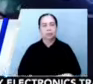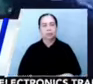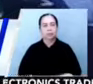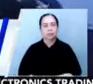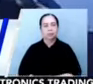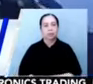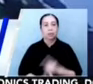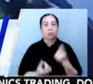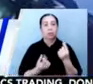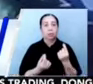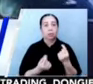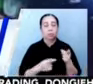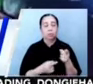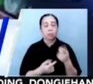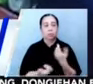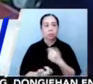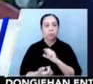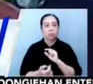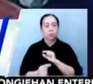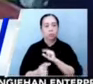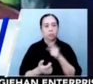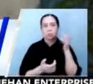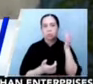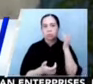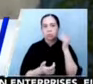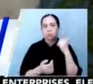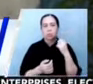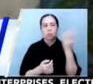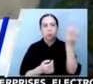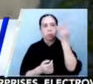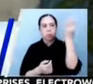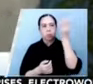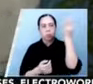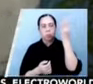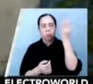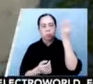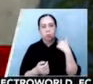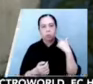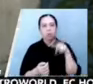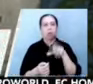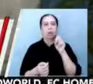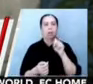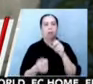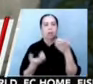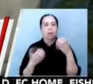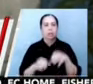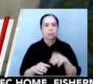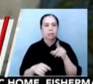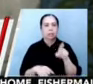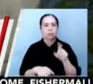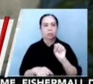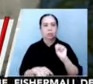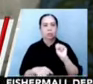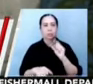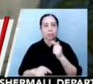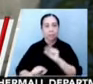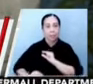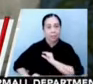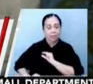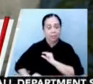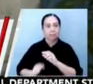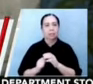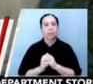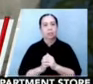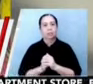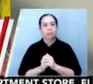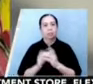nagroronda yung pulis natin, narinig nila yung wangwang, yun na yung nakuhang pagkakataon ng gwardiya para